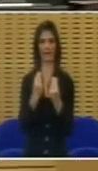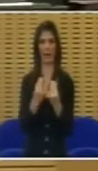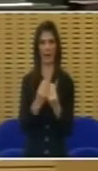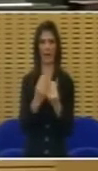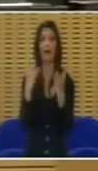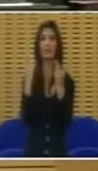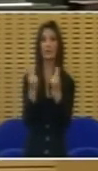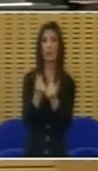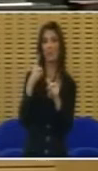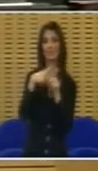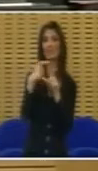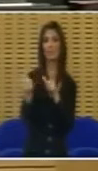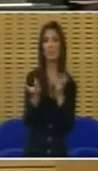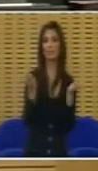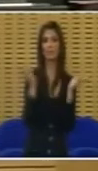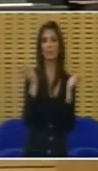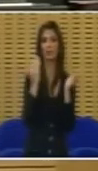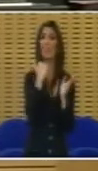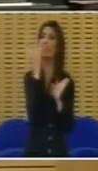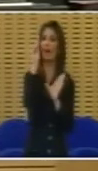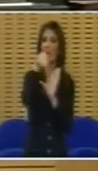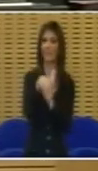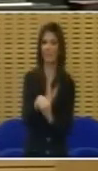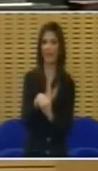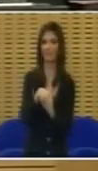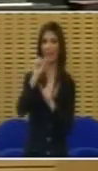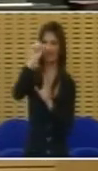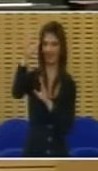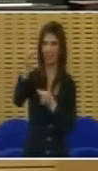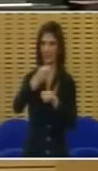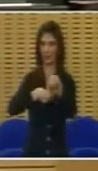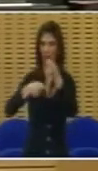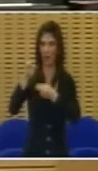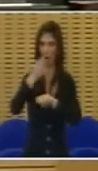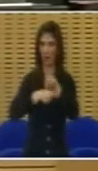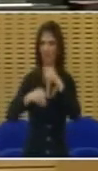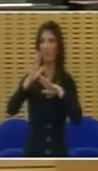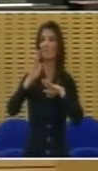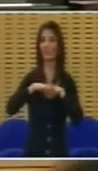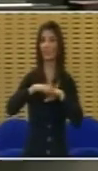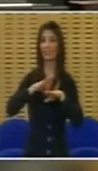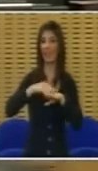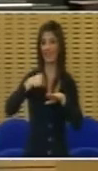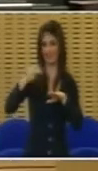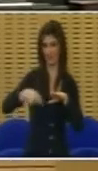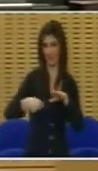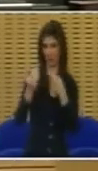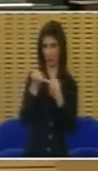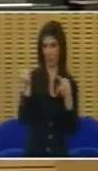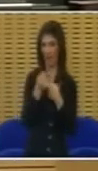αποκλεισμός της χώρας μας από τις αγορές δεν έγινε εξυπετιότητας των δημοσιονομικών αδυναμιών, που είναι και αυτές